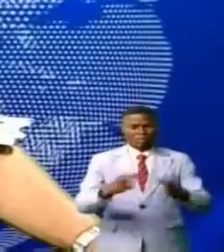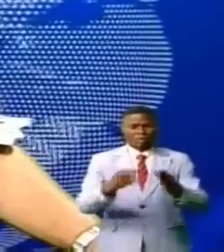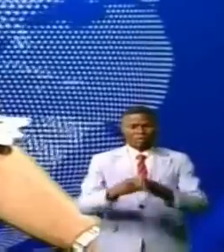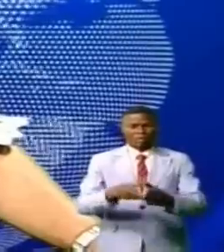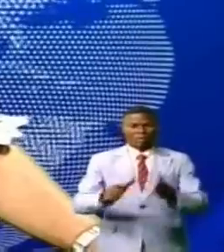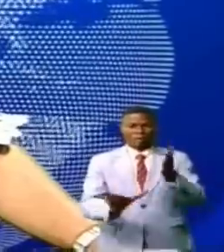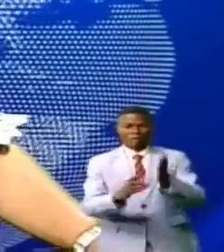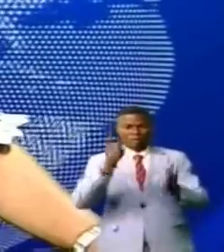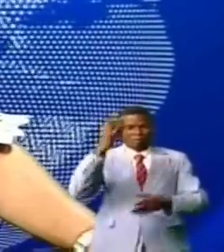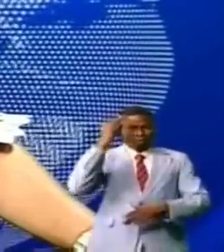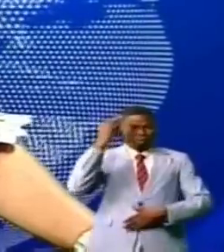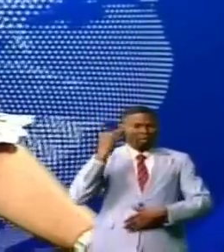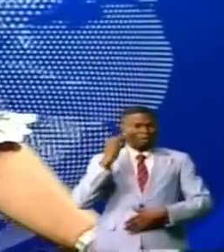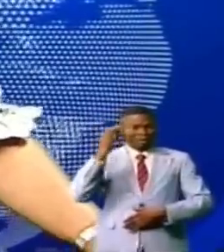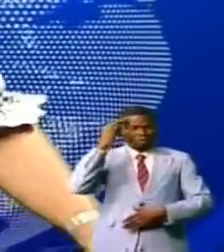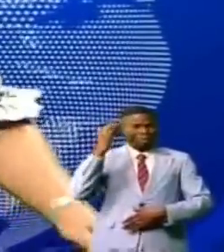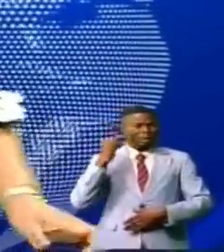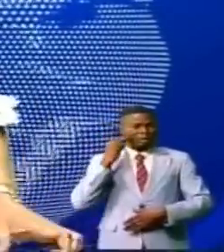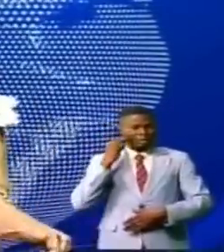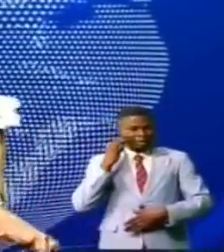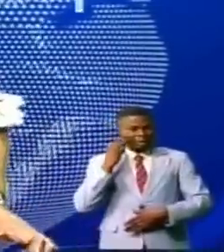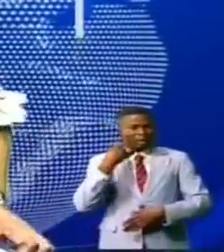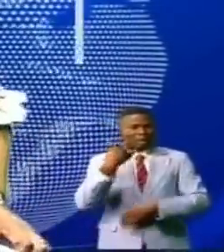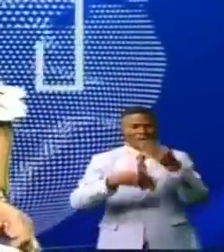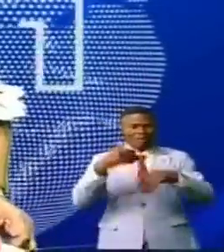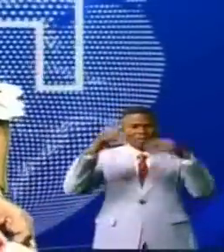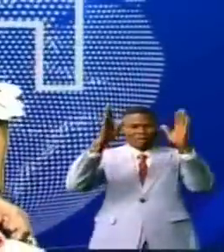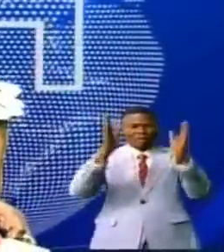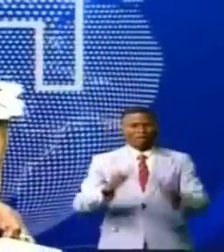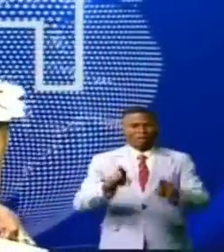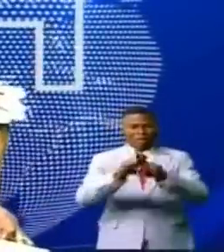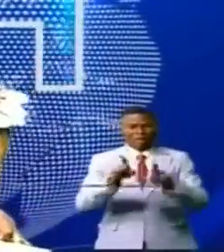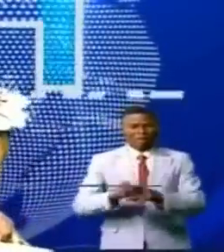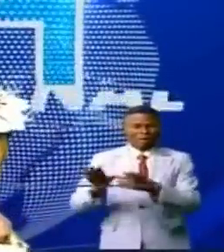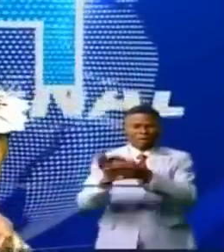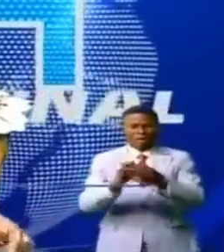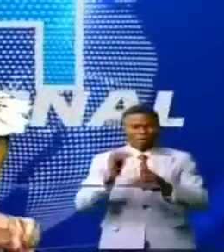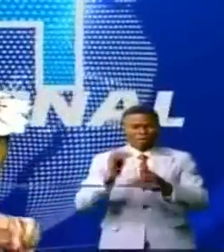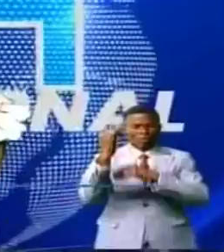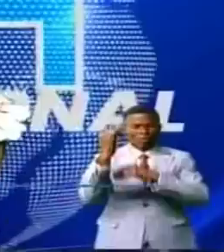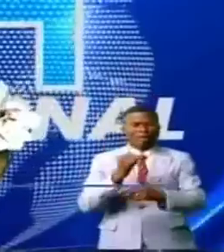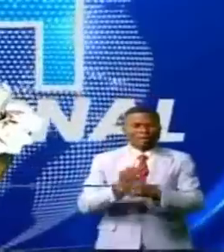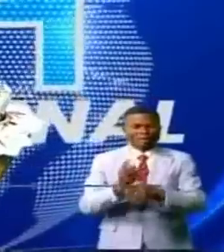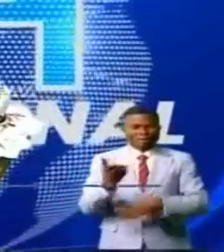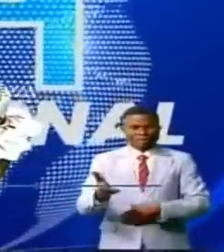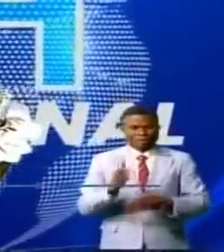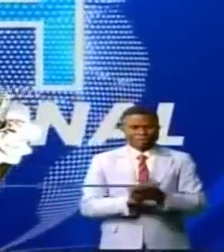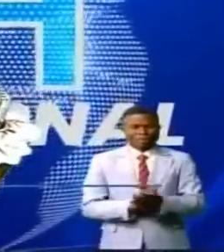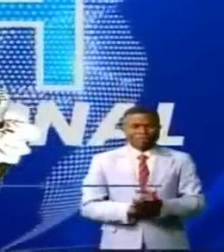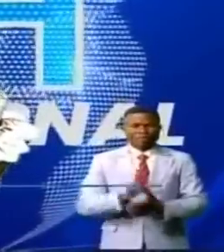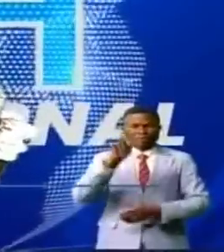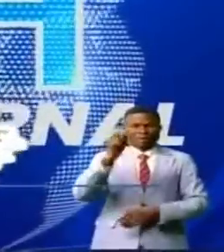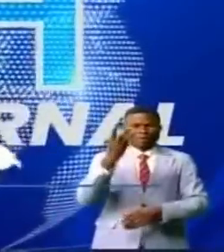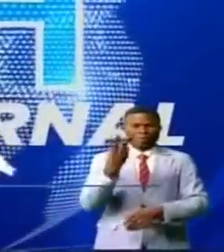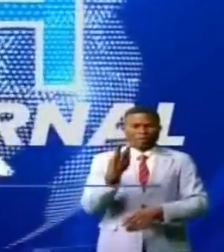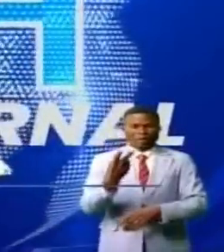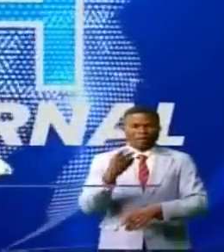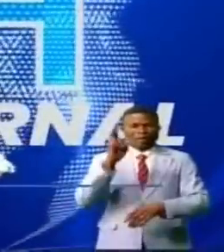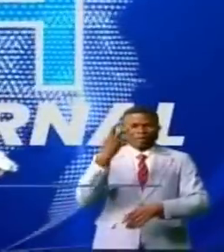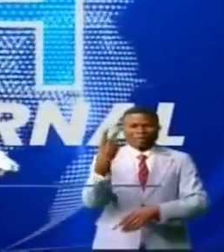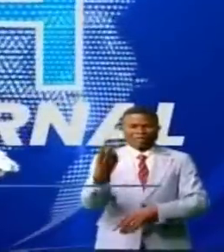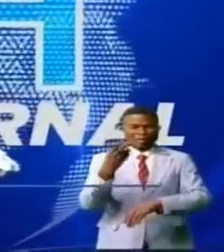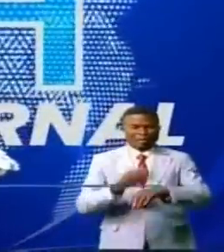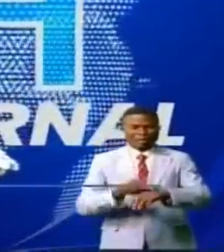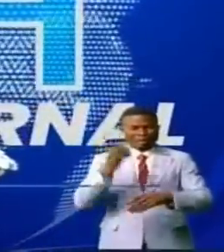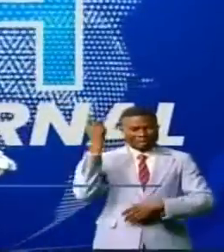le vice-premier ministre, ministre des Affaires étrangères et coopération internationale. Il est 20h à Kinshasa, c'est l'heure de vous